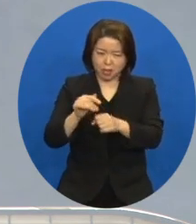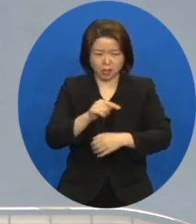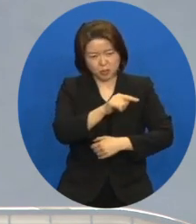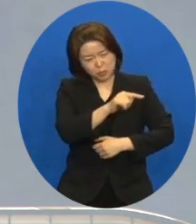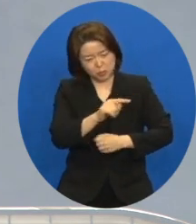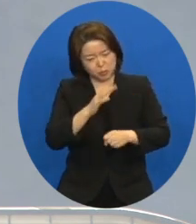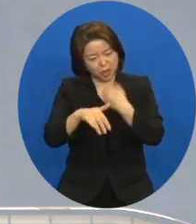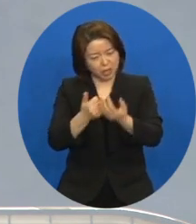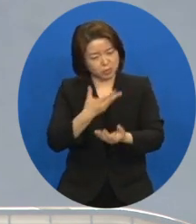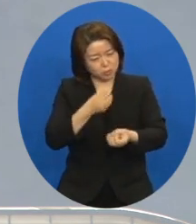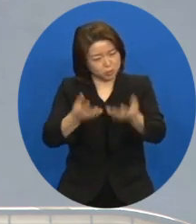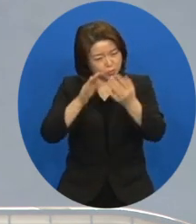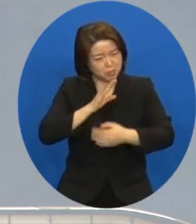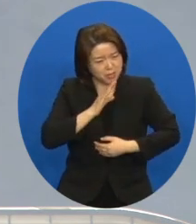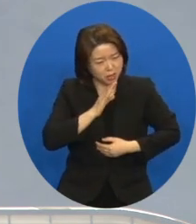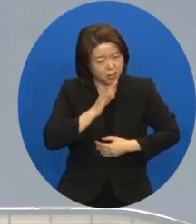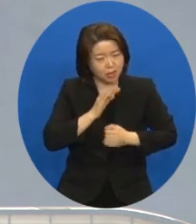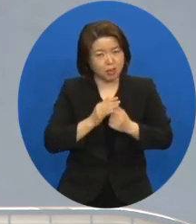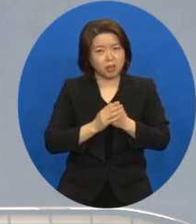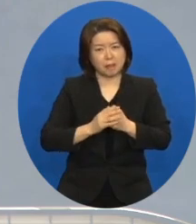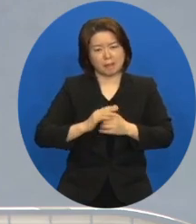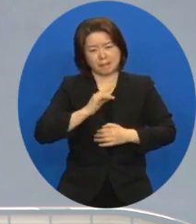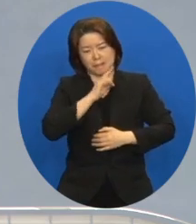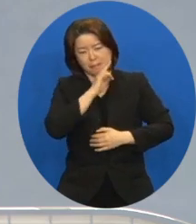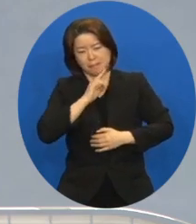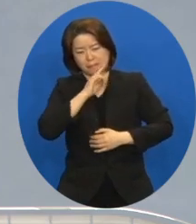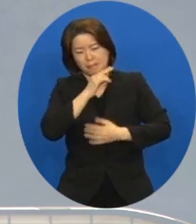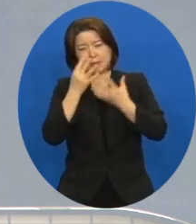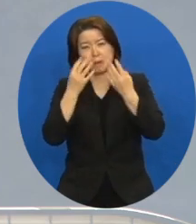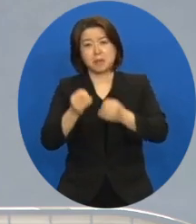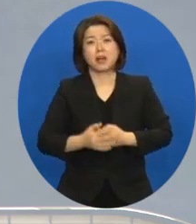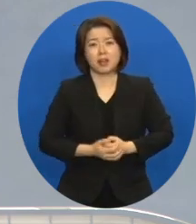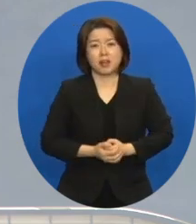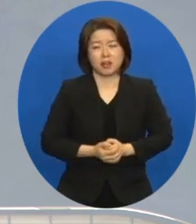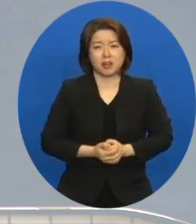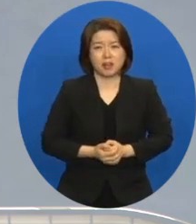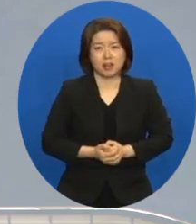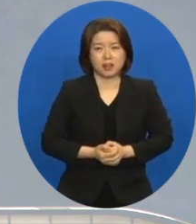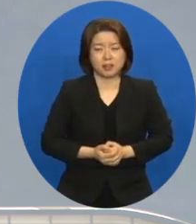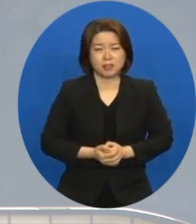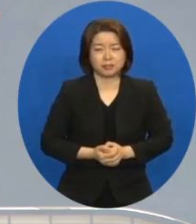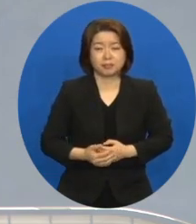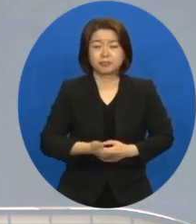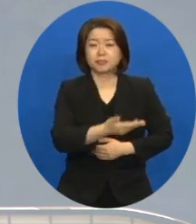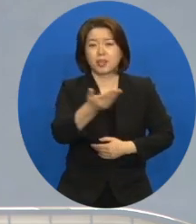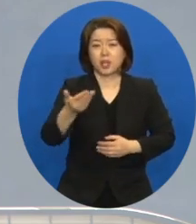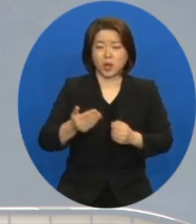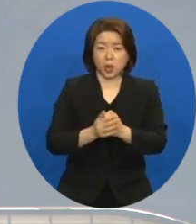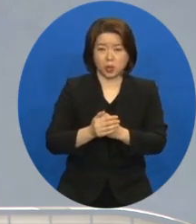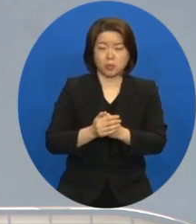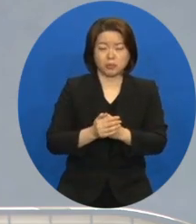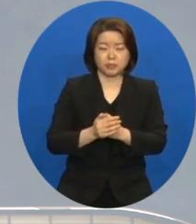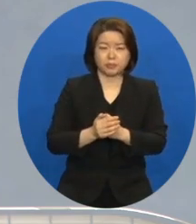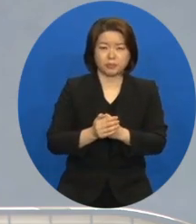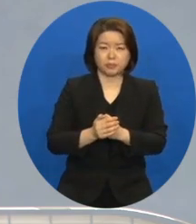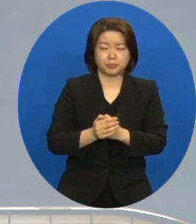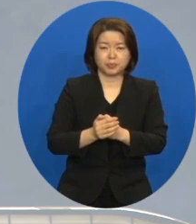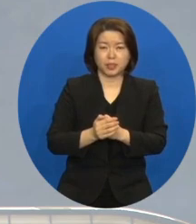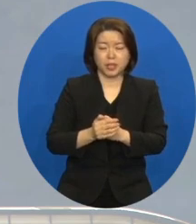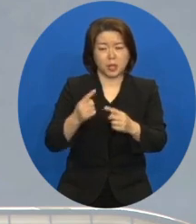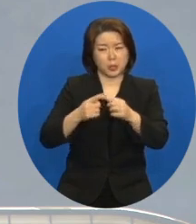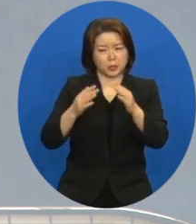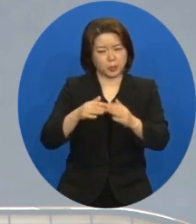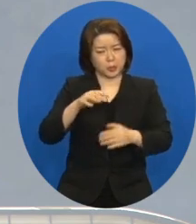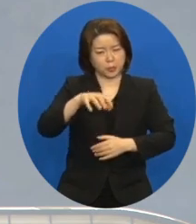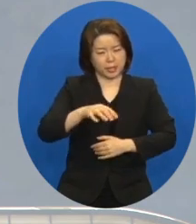축복인가? 너무 의심이 많이 들더라고. 여러분 중에도 교회